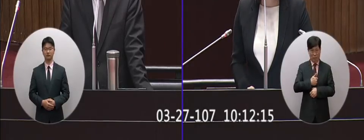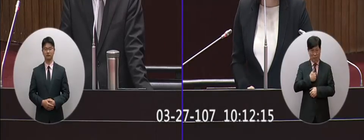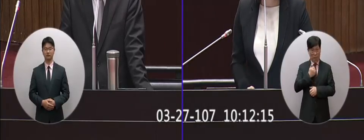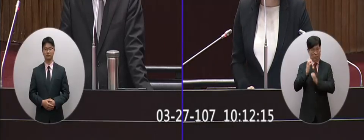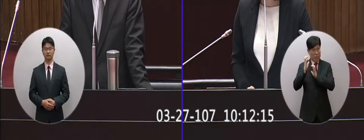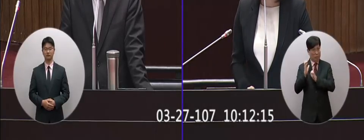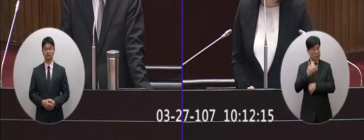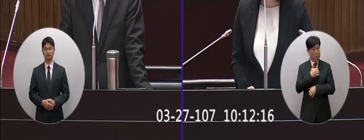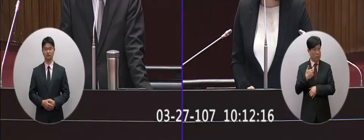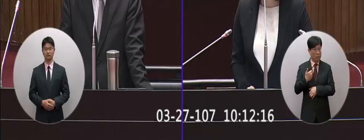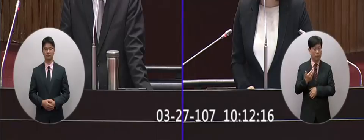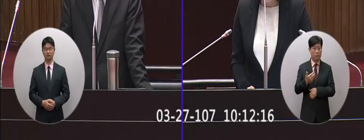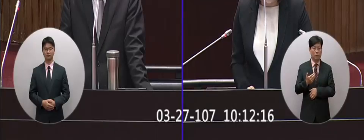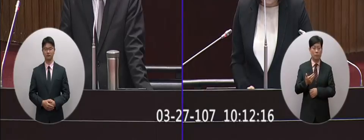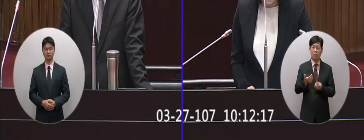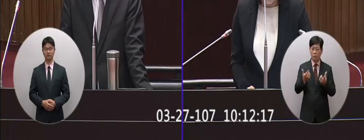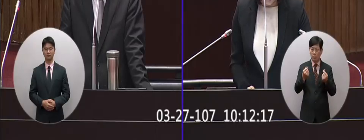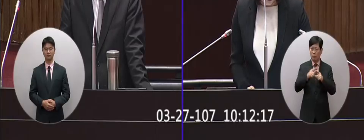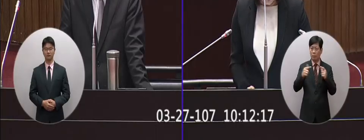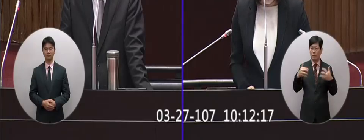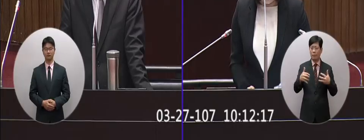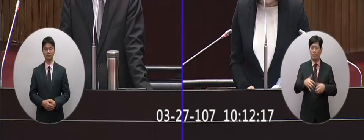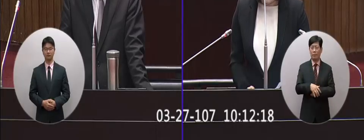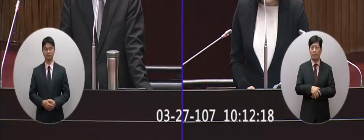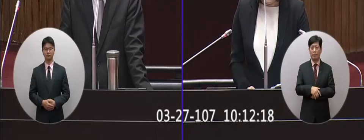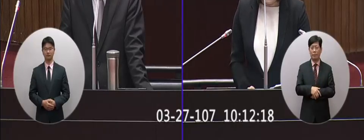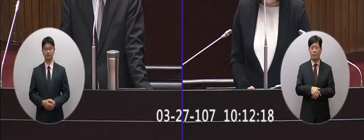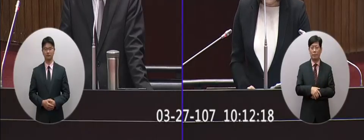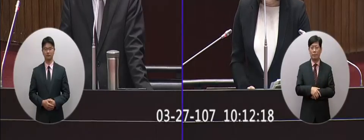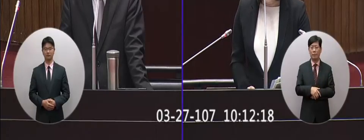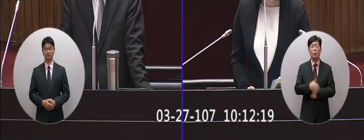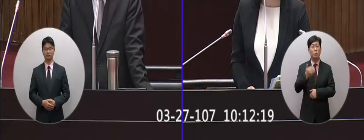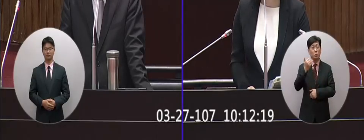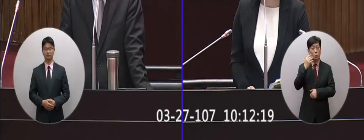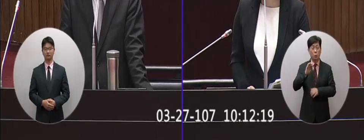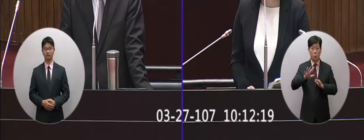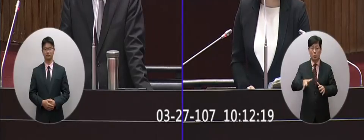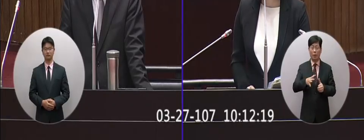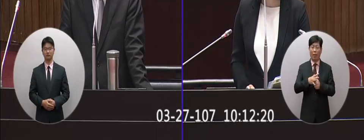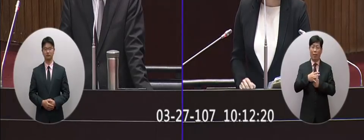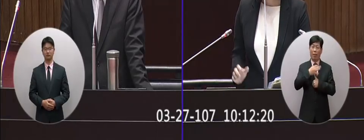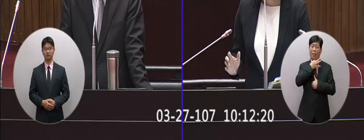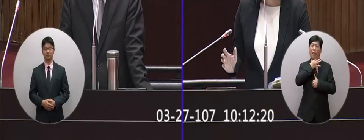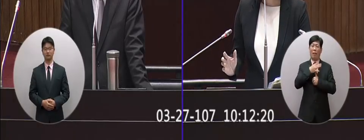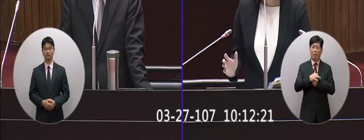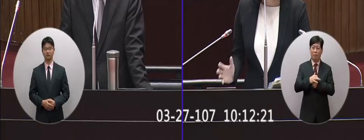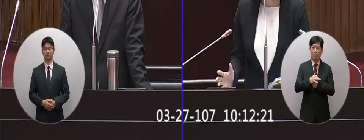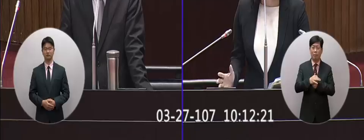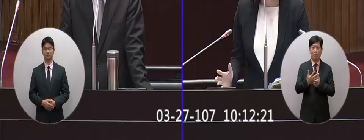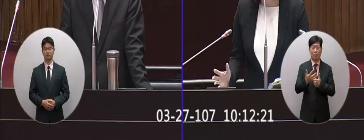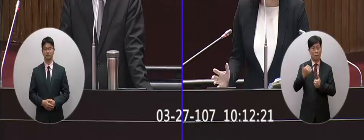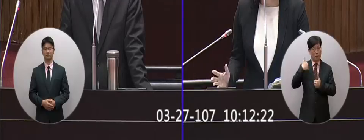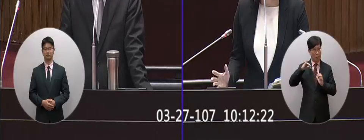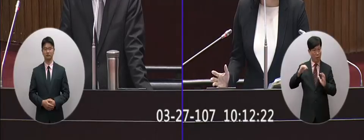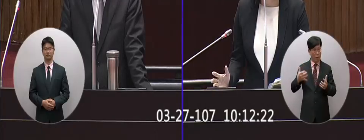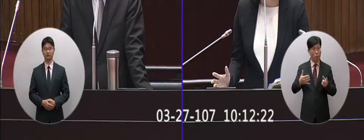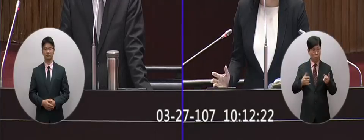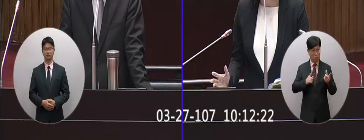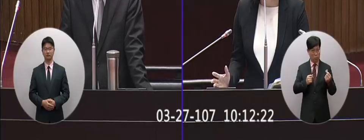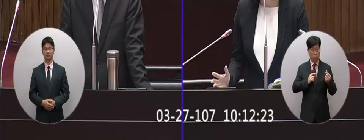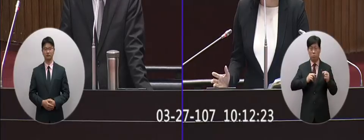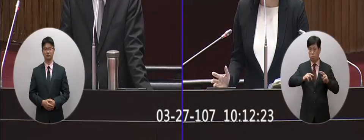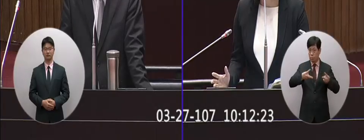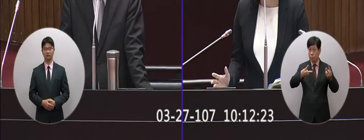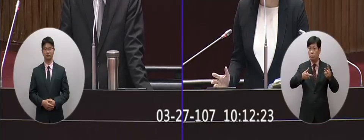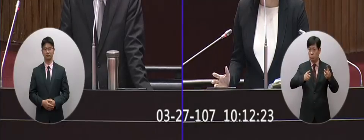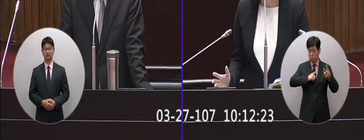能不能负荷，其实也是一个很大的问题。所以当我们被掐住脖子的时候，法国也调整